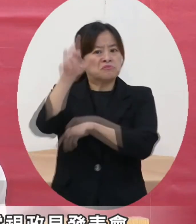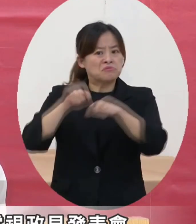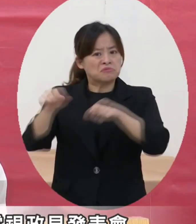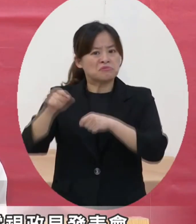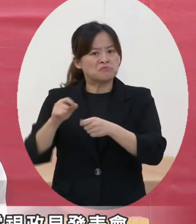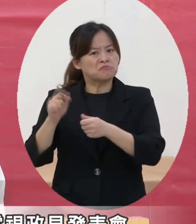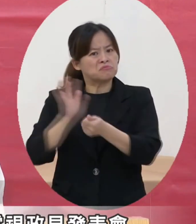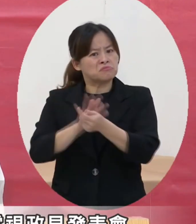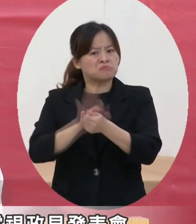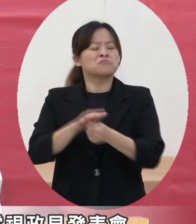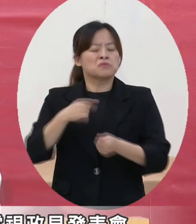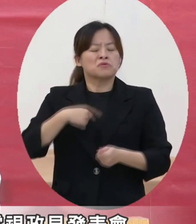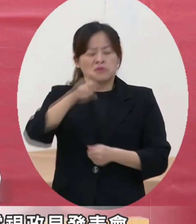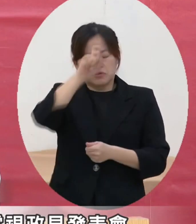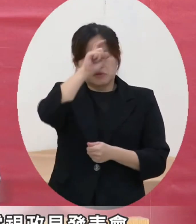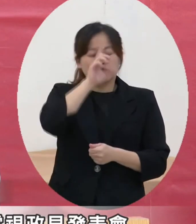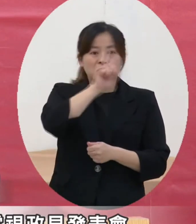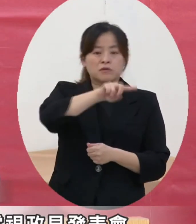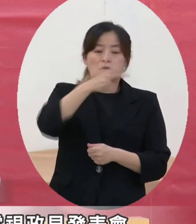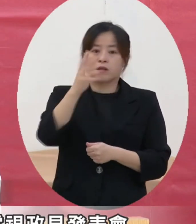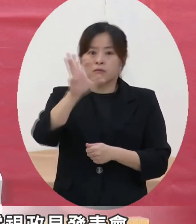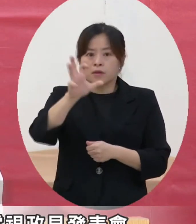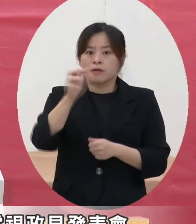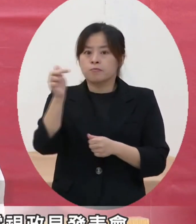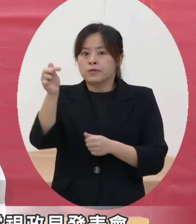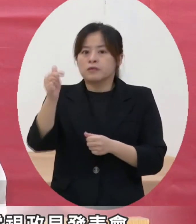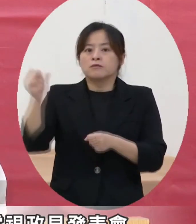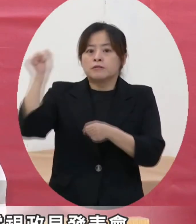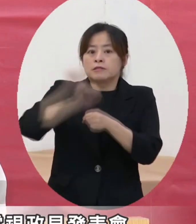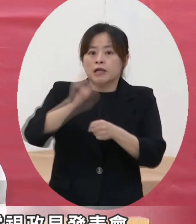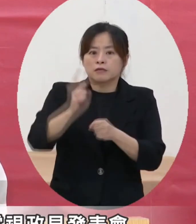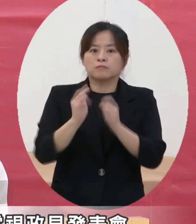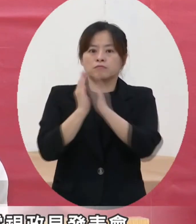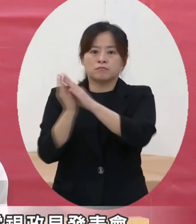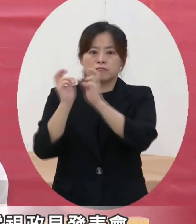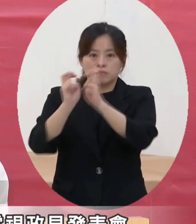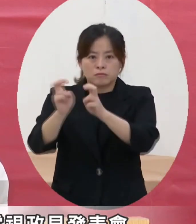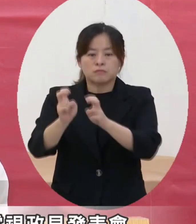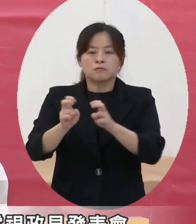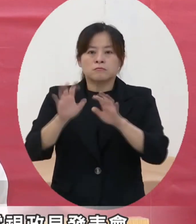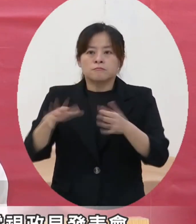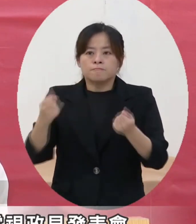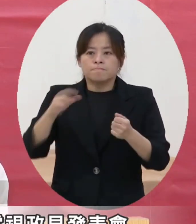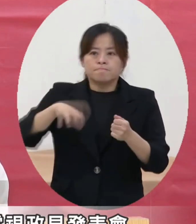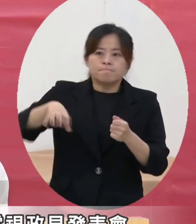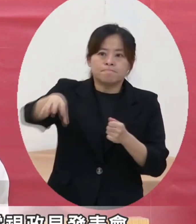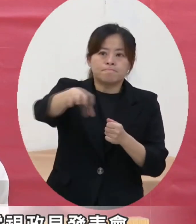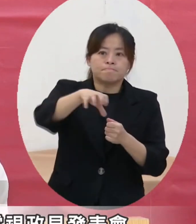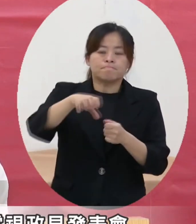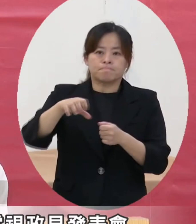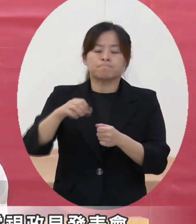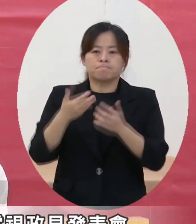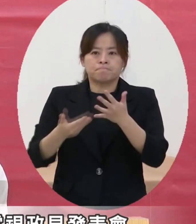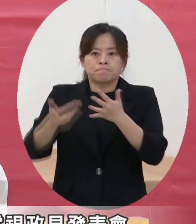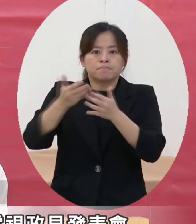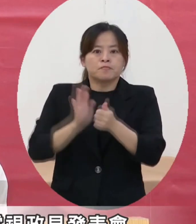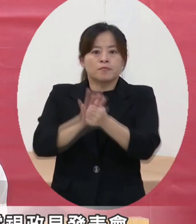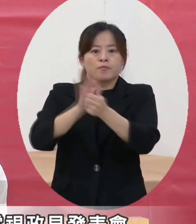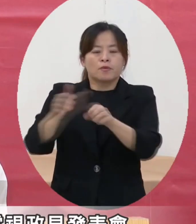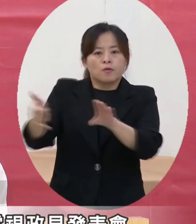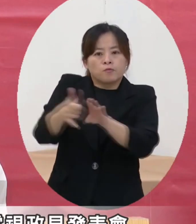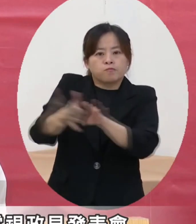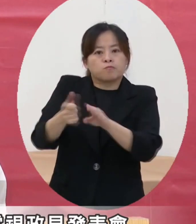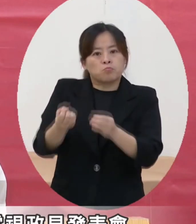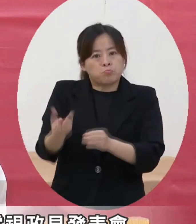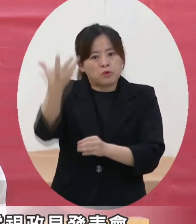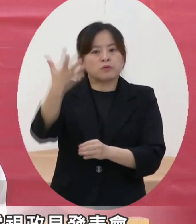具来引导。所以我的1280 Plus 一定会结合桃捷在现有的这个状况之下，提升它的这个载客